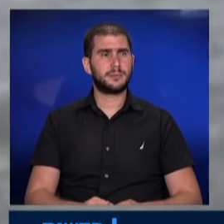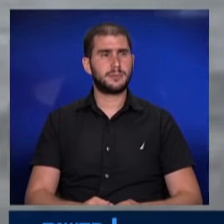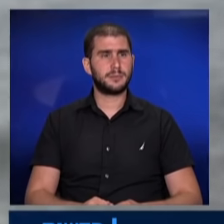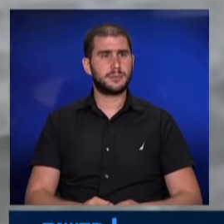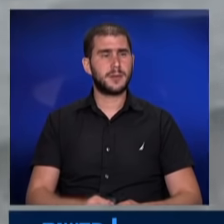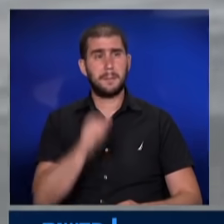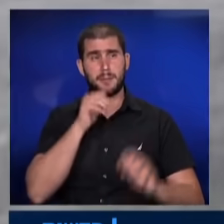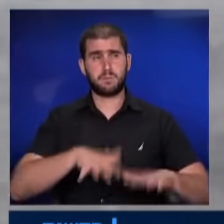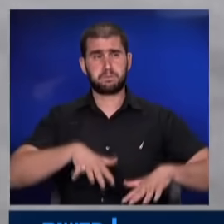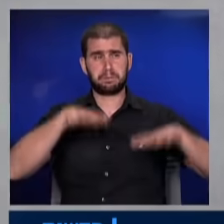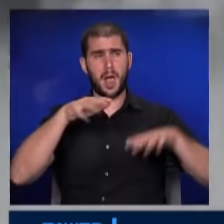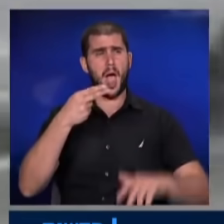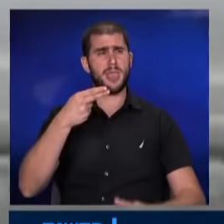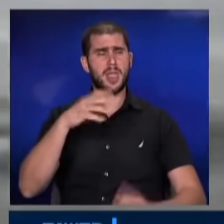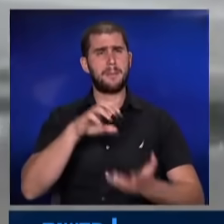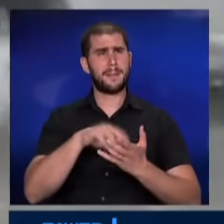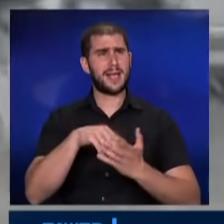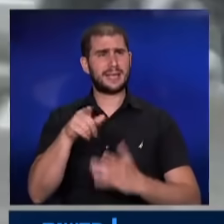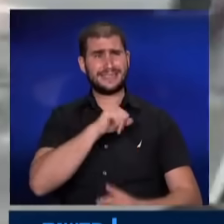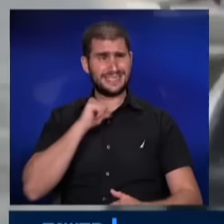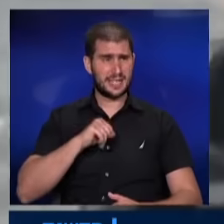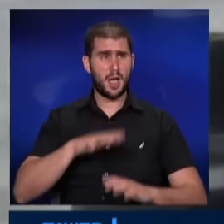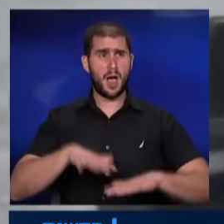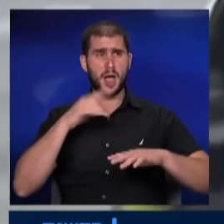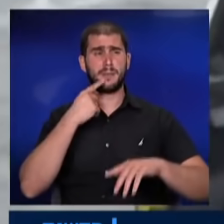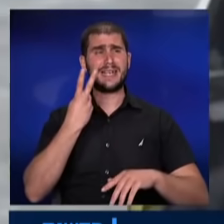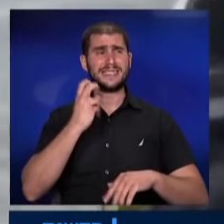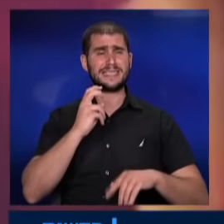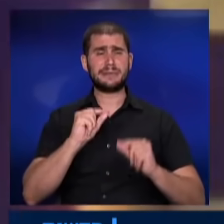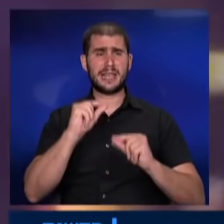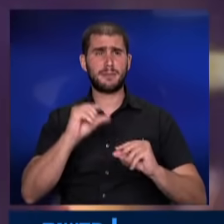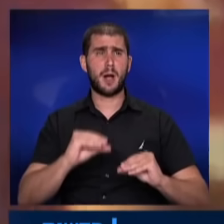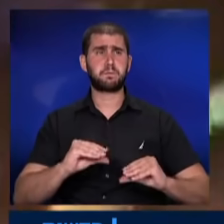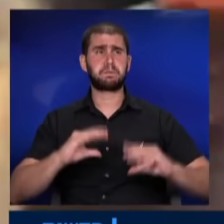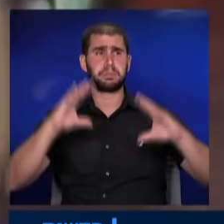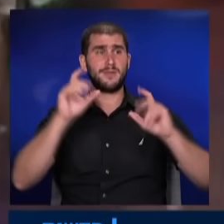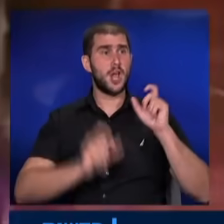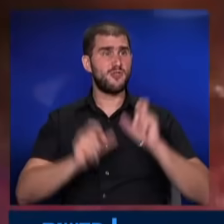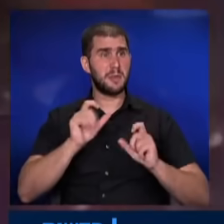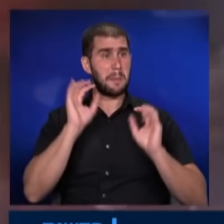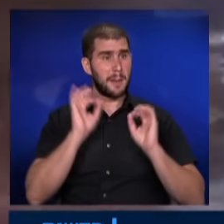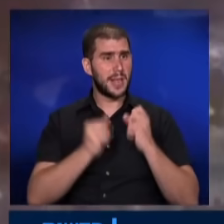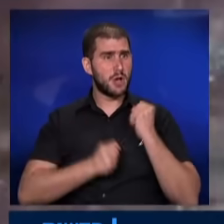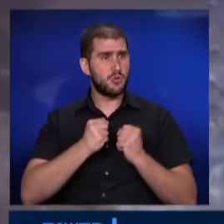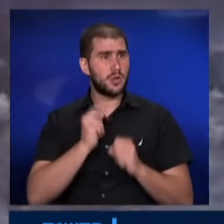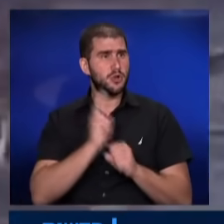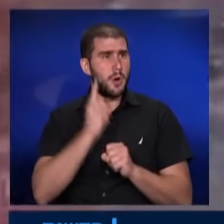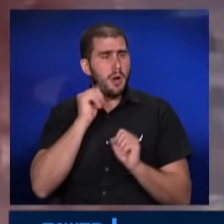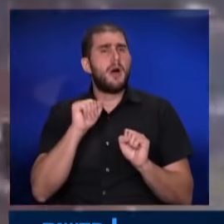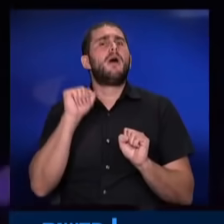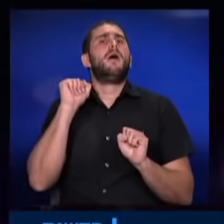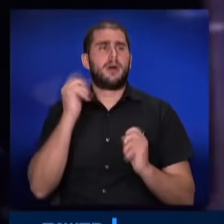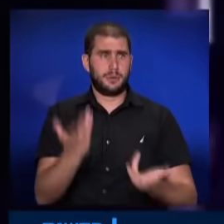מפלס המים במחוז הנאן שבמרכז המדינה עלה בכל שעה ב-20 סנטימטר, והתושבים באמת התקשו לשמור על הראש מעל